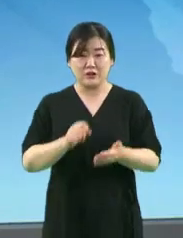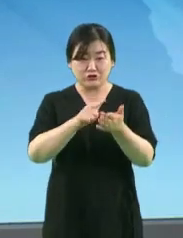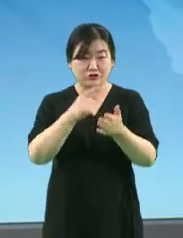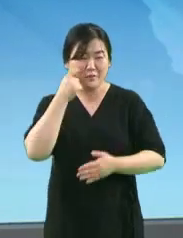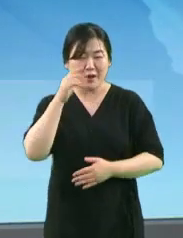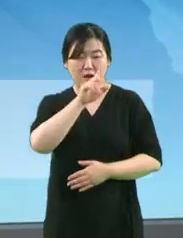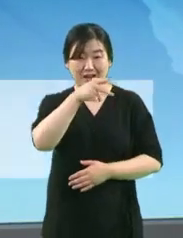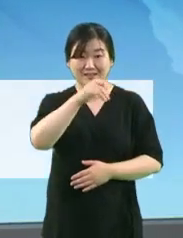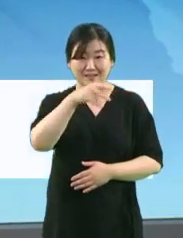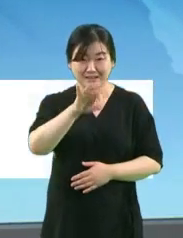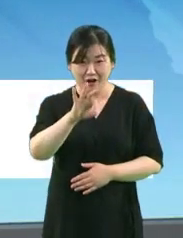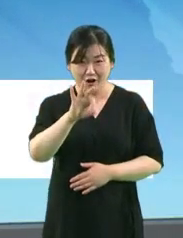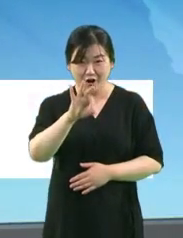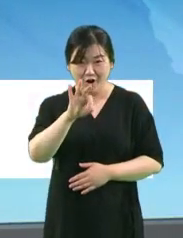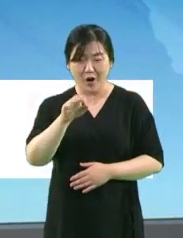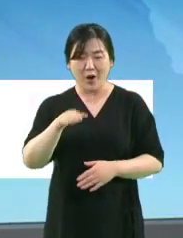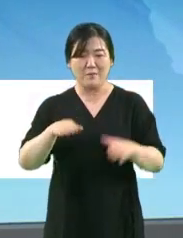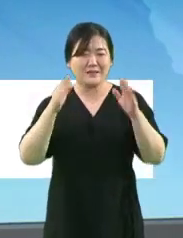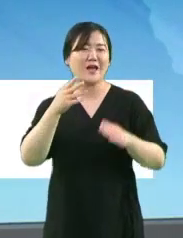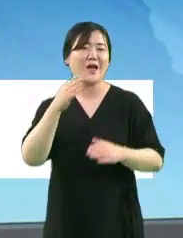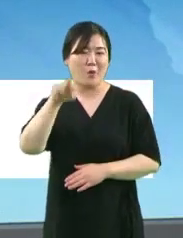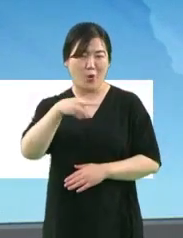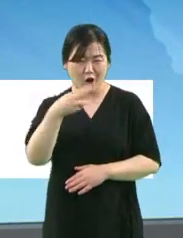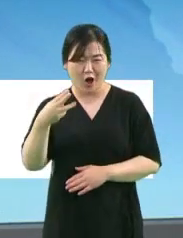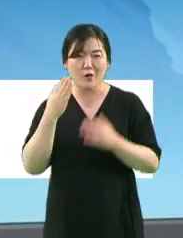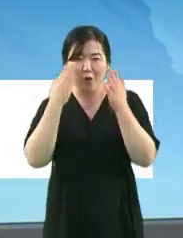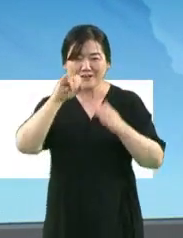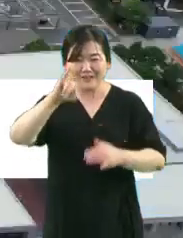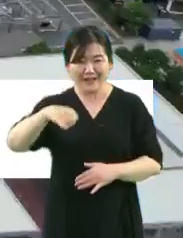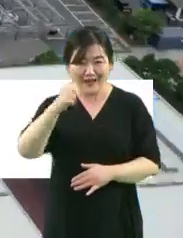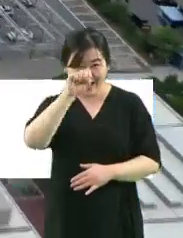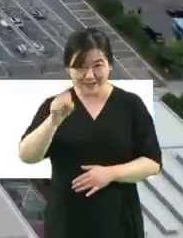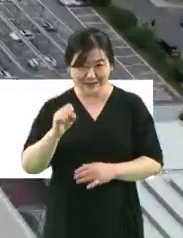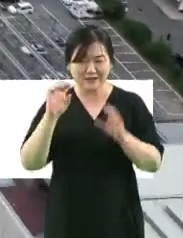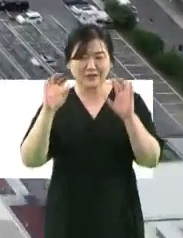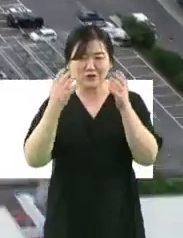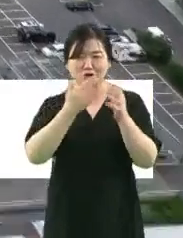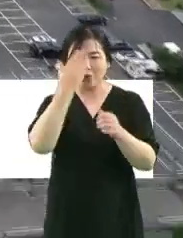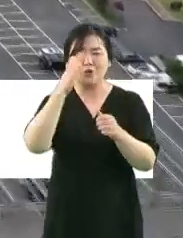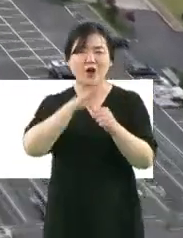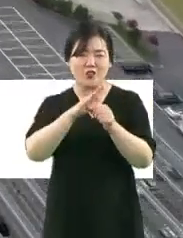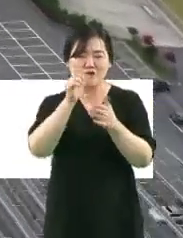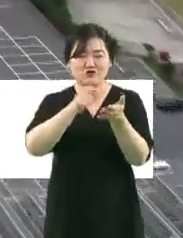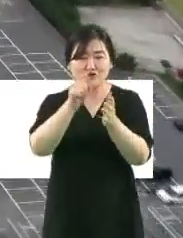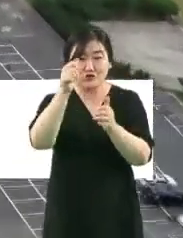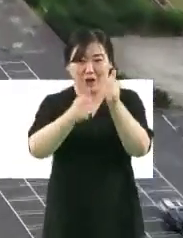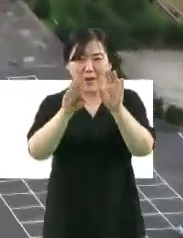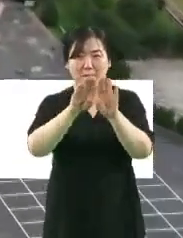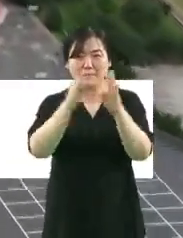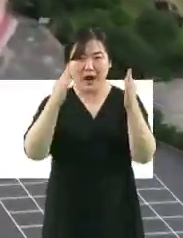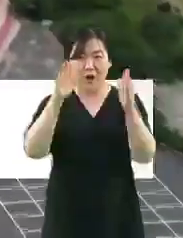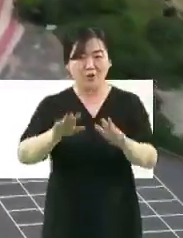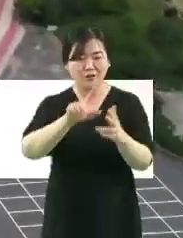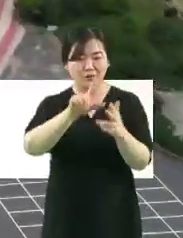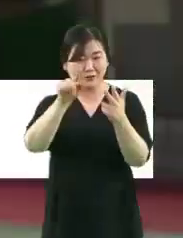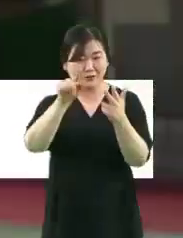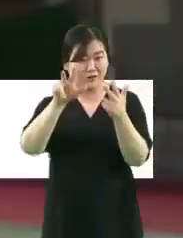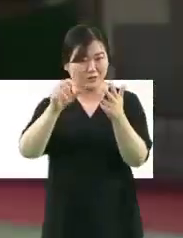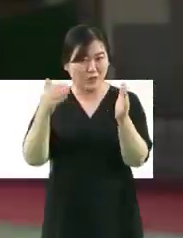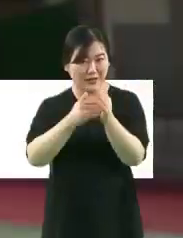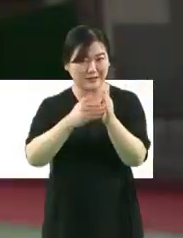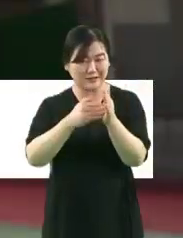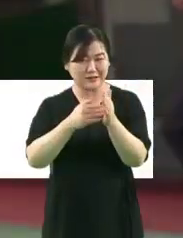축구 스타 박지성과 함께하는 만세 보령머드 JS컵 유소년 축구대회가 개막해 오는 25일까지